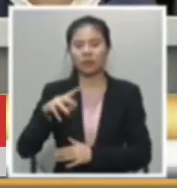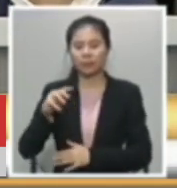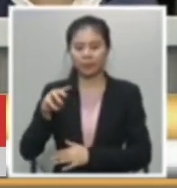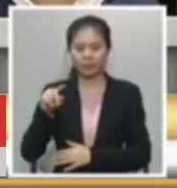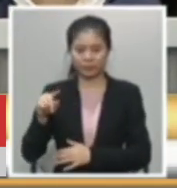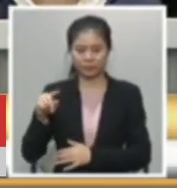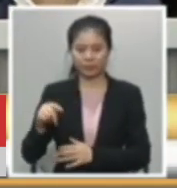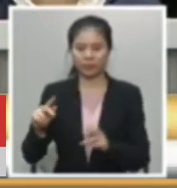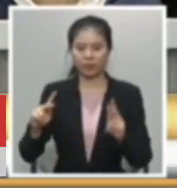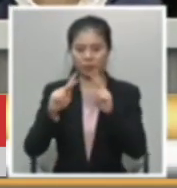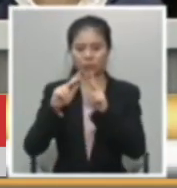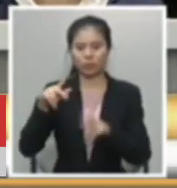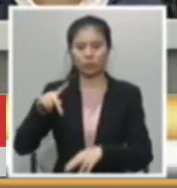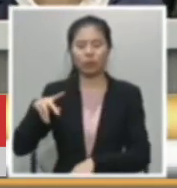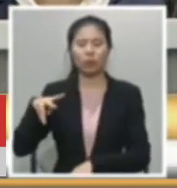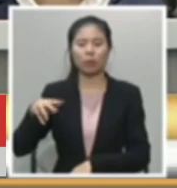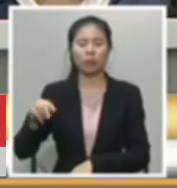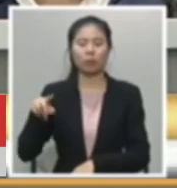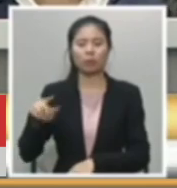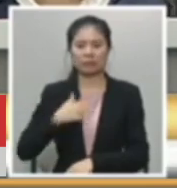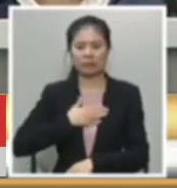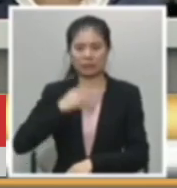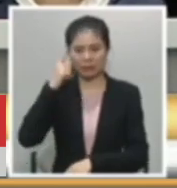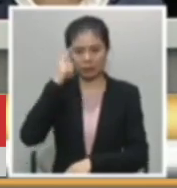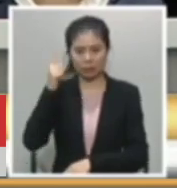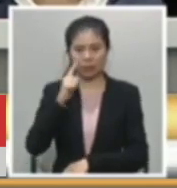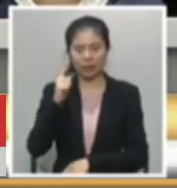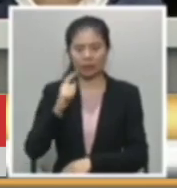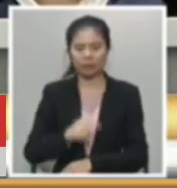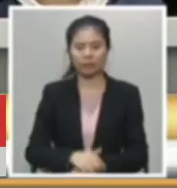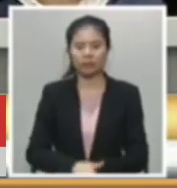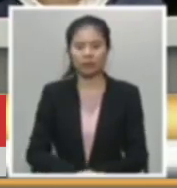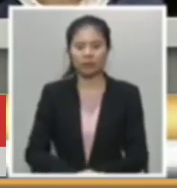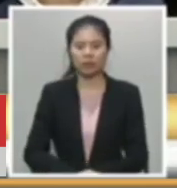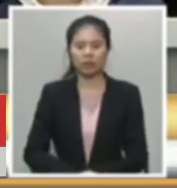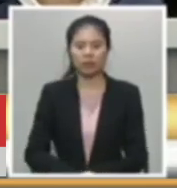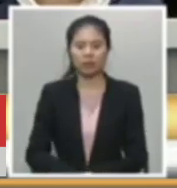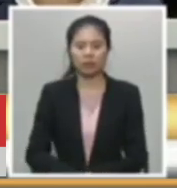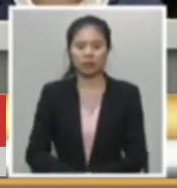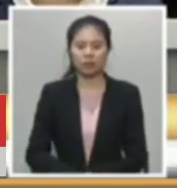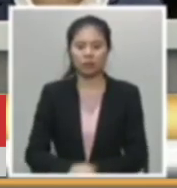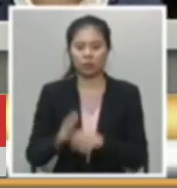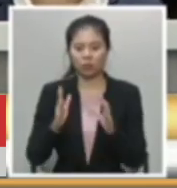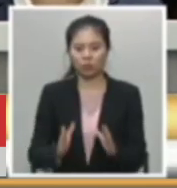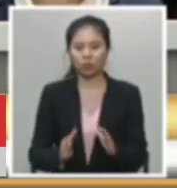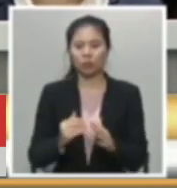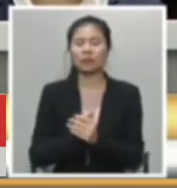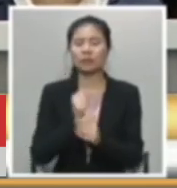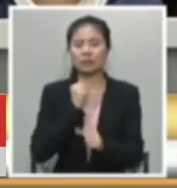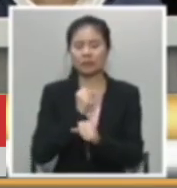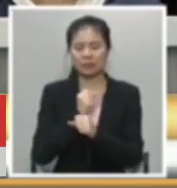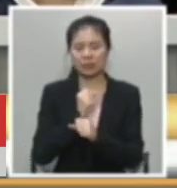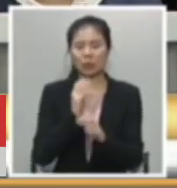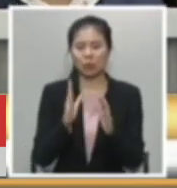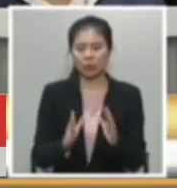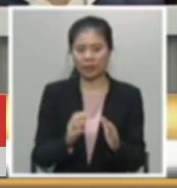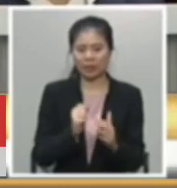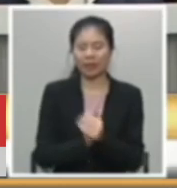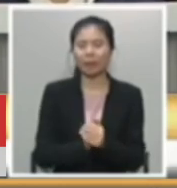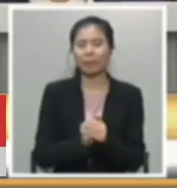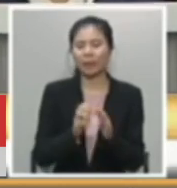ของมนุษย์นะคะในมุมมองของดิฉันนะคะท่านประธานคนคือทรัพยากรที่สำคัญที่สุดของประเท